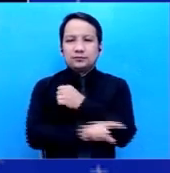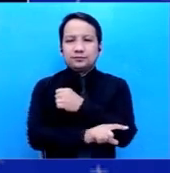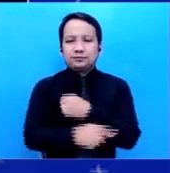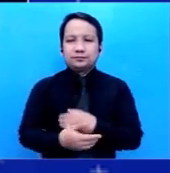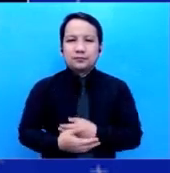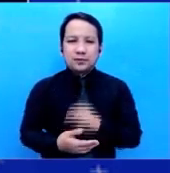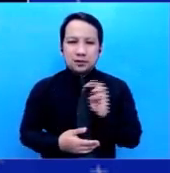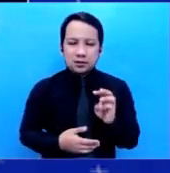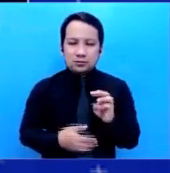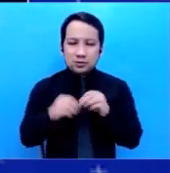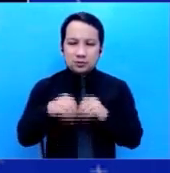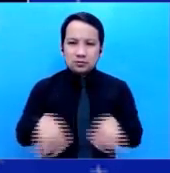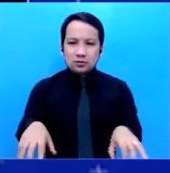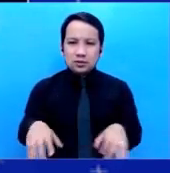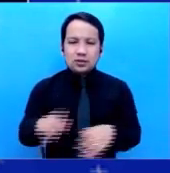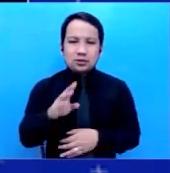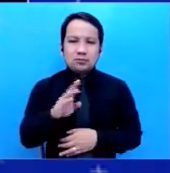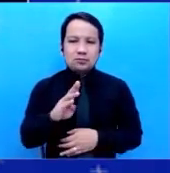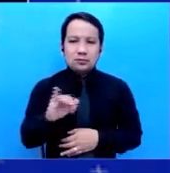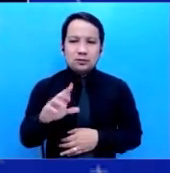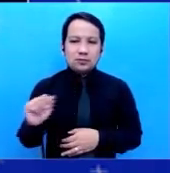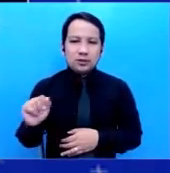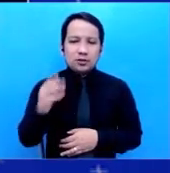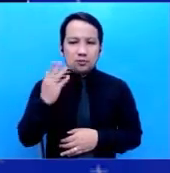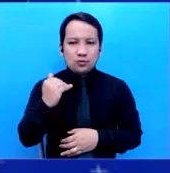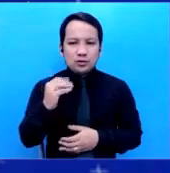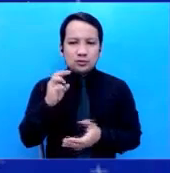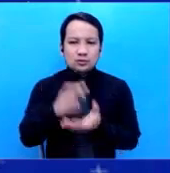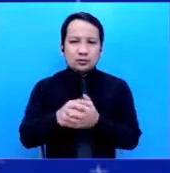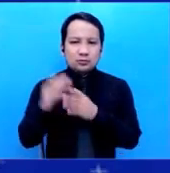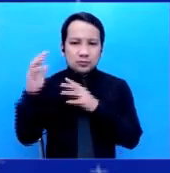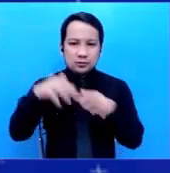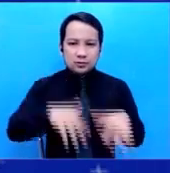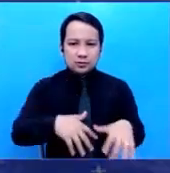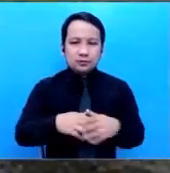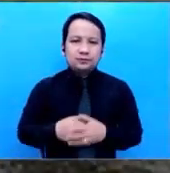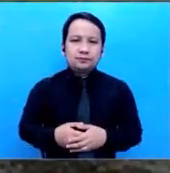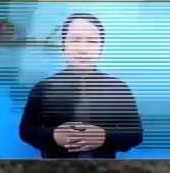naman ang nawawala sa Baybay City dahil sa landslide.